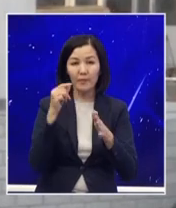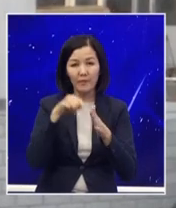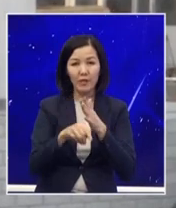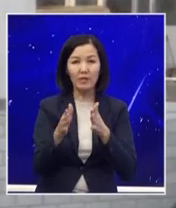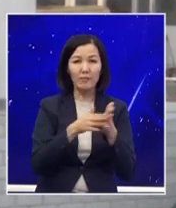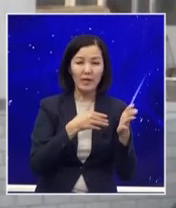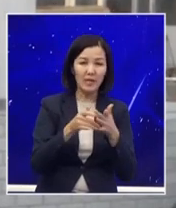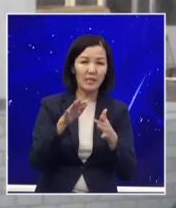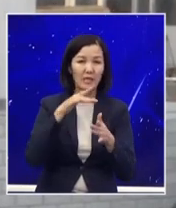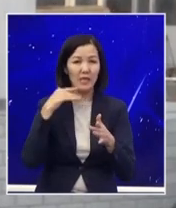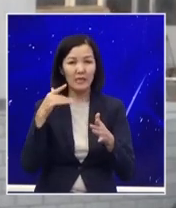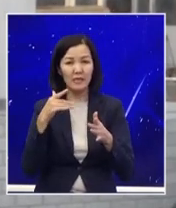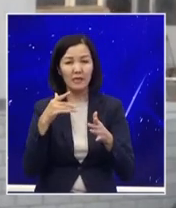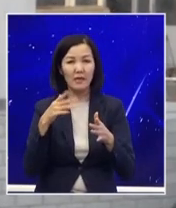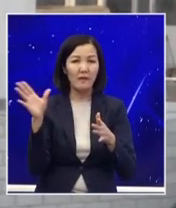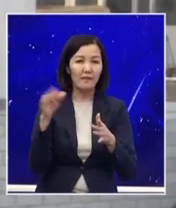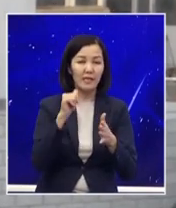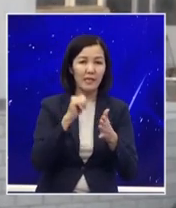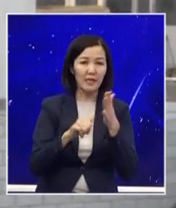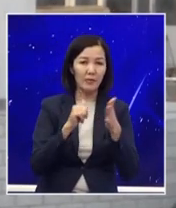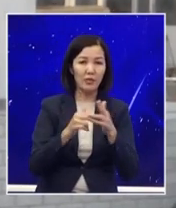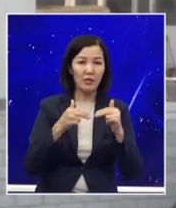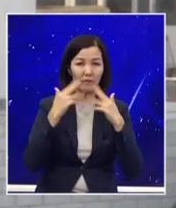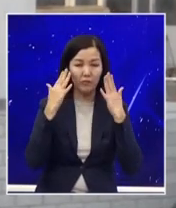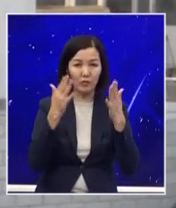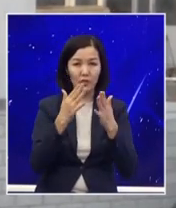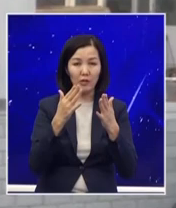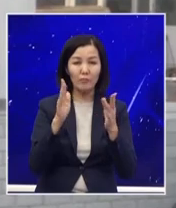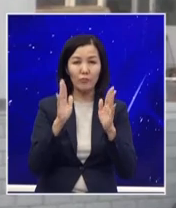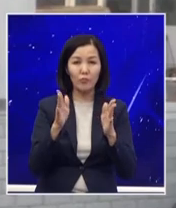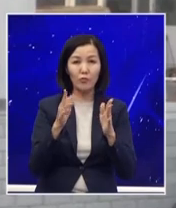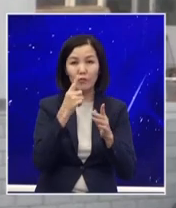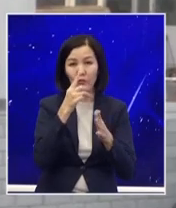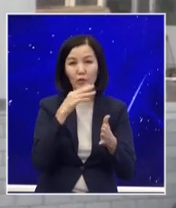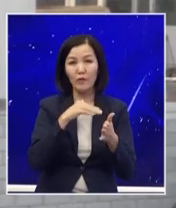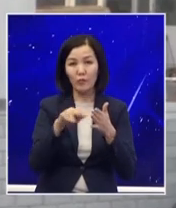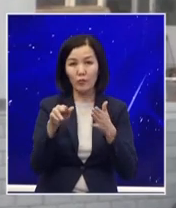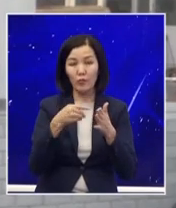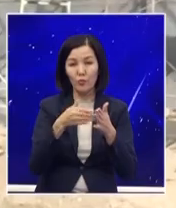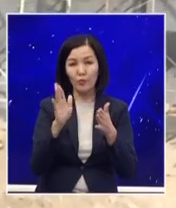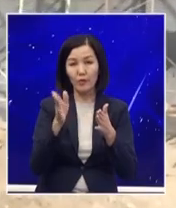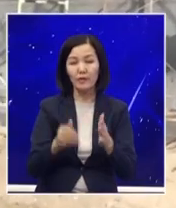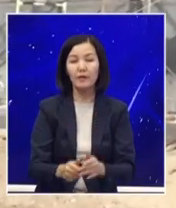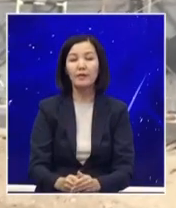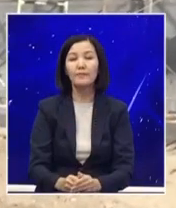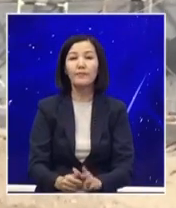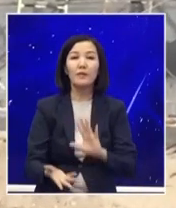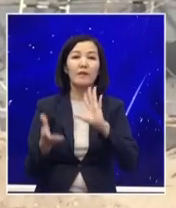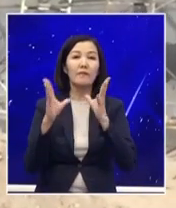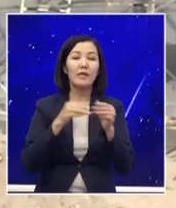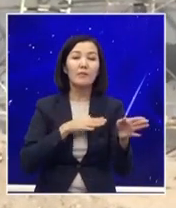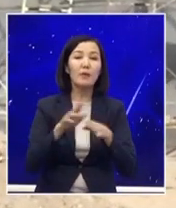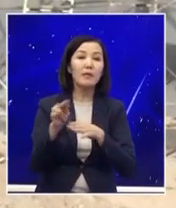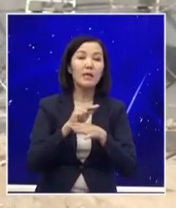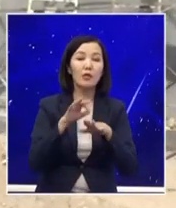покраски. Все его замечания учтены и будут приняты меры по их устранению. В целом капитальный